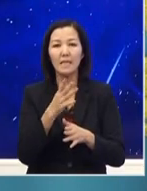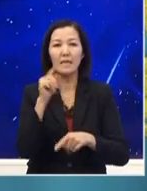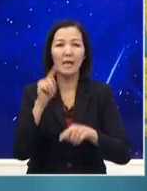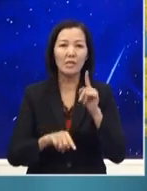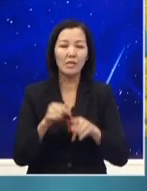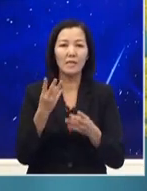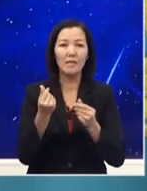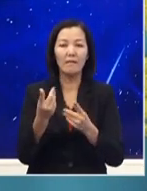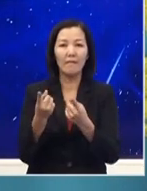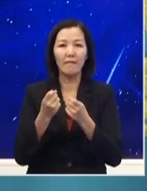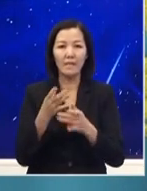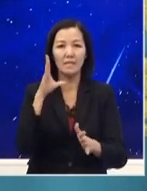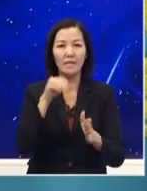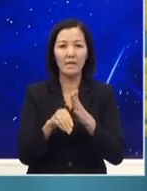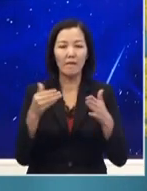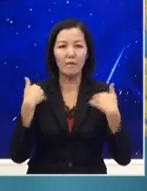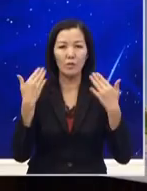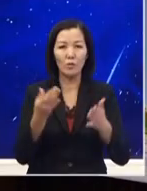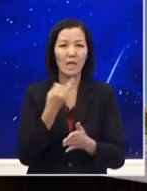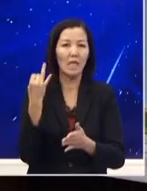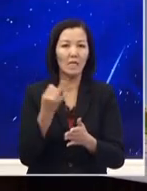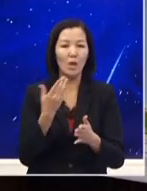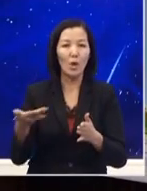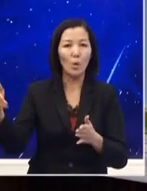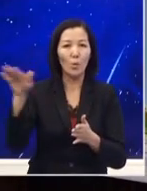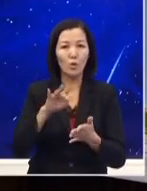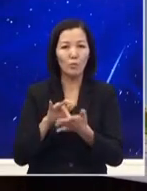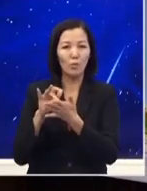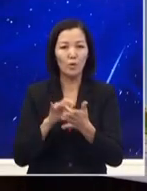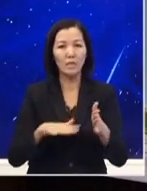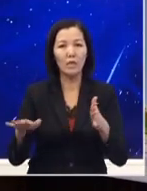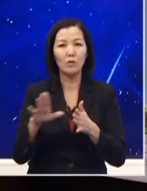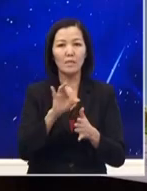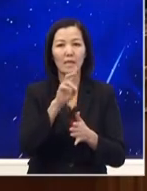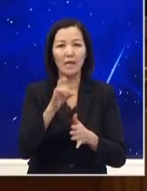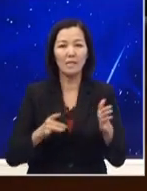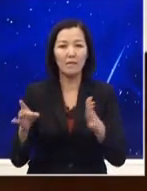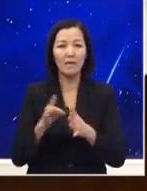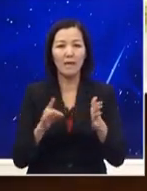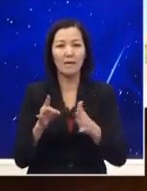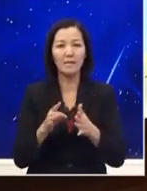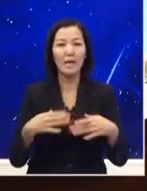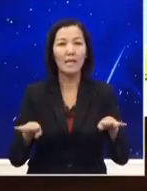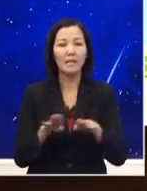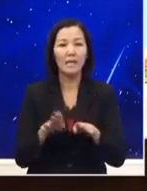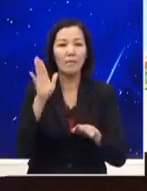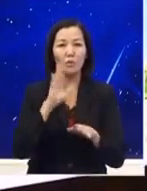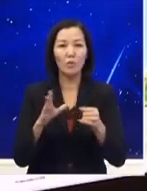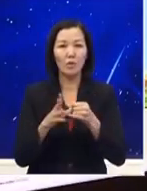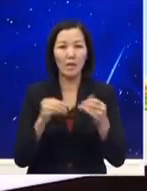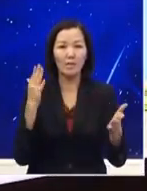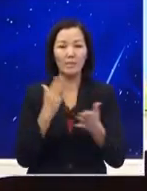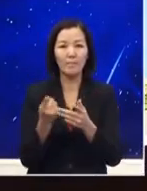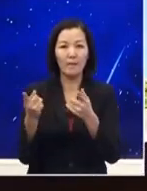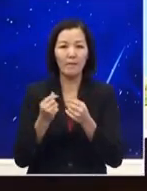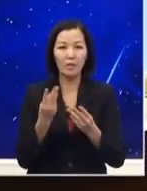и отечественные инвесторы проявляют высокий интерес и к горному туризму. Территория Сарканского района располагает такими зонами. Для